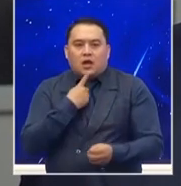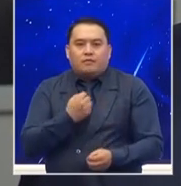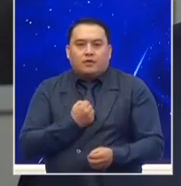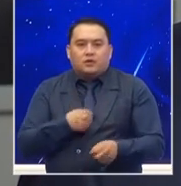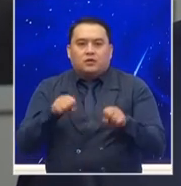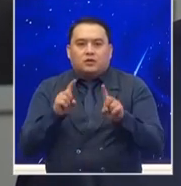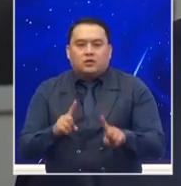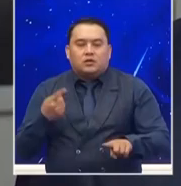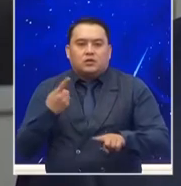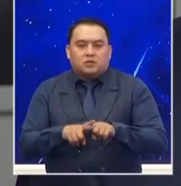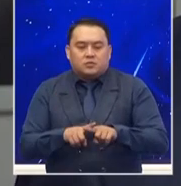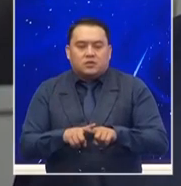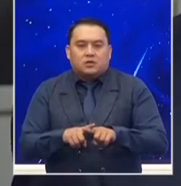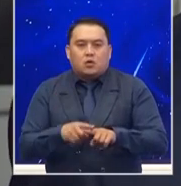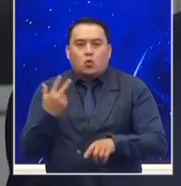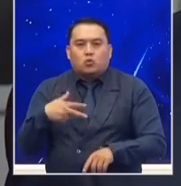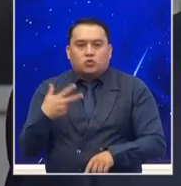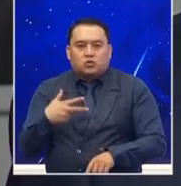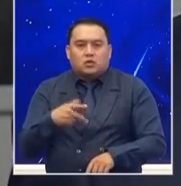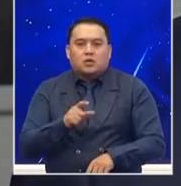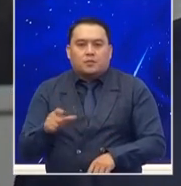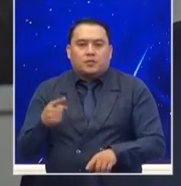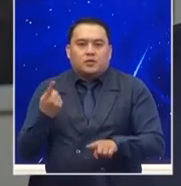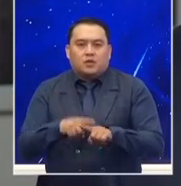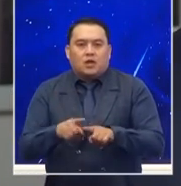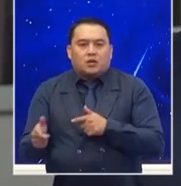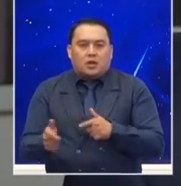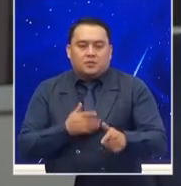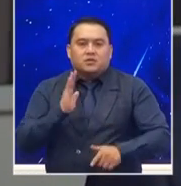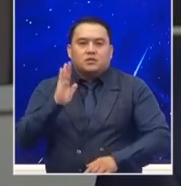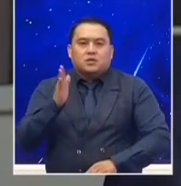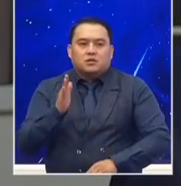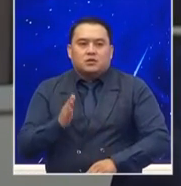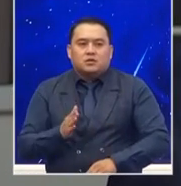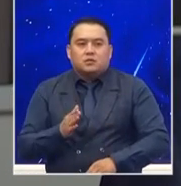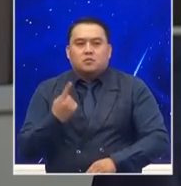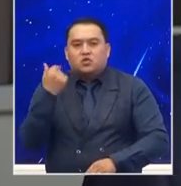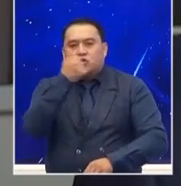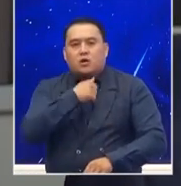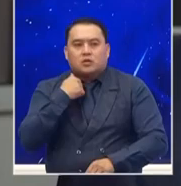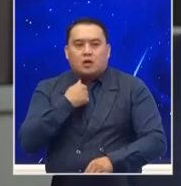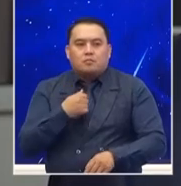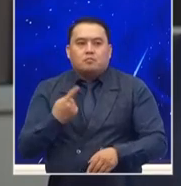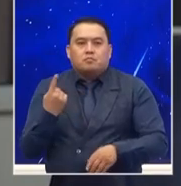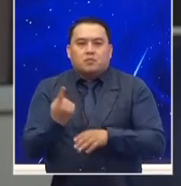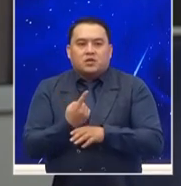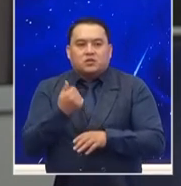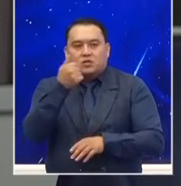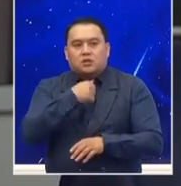военно-технический специалистар дейді, оларға 30 бала дайындаймыз. Сонымен жылына бір потоктың өзінде